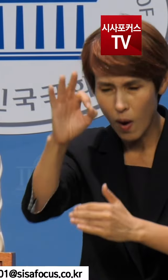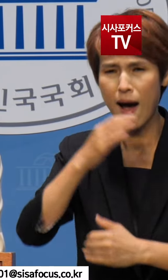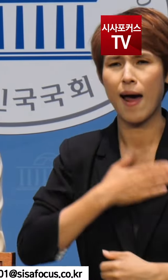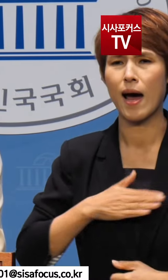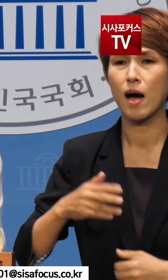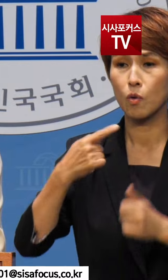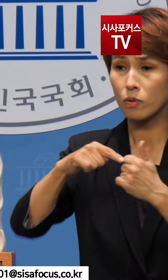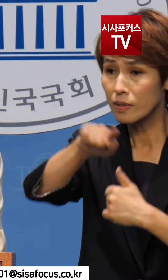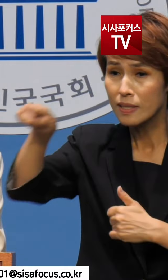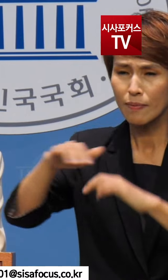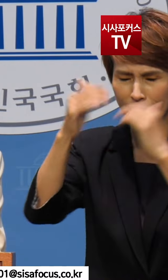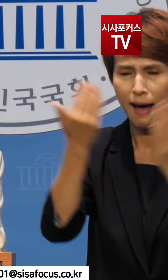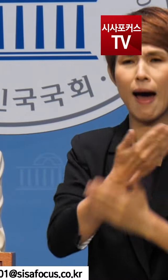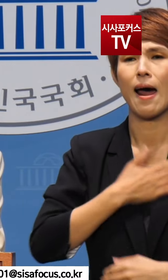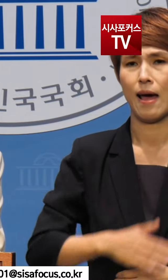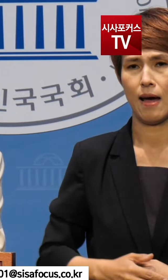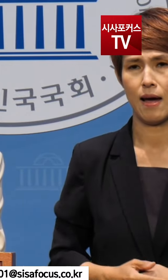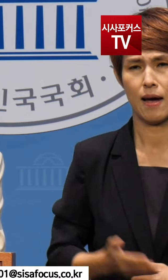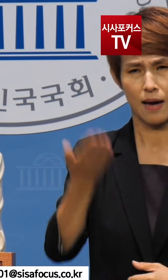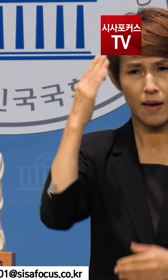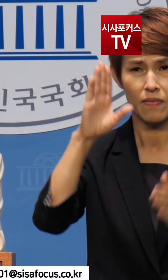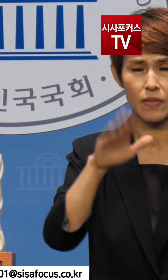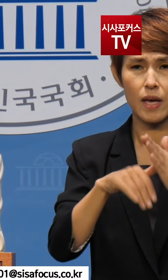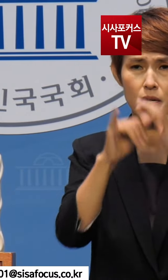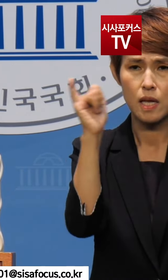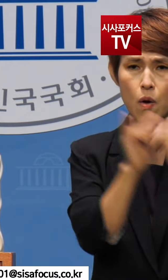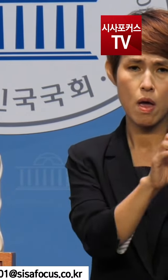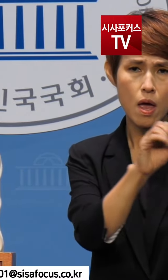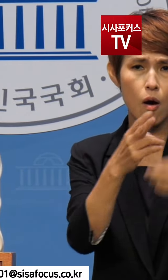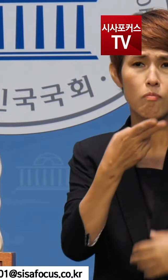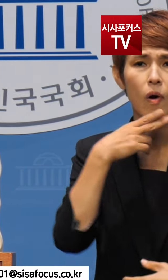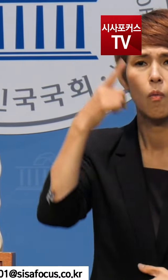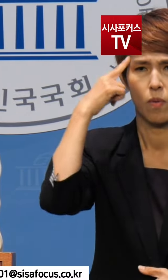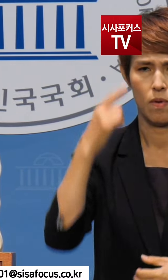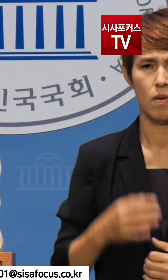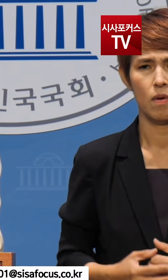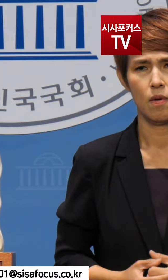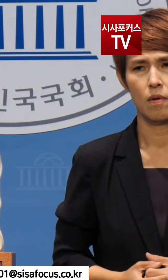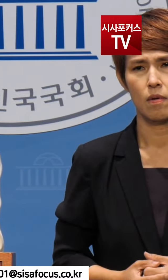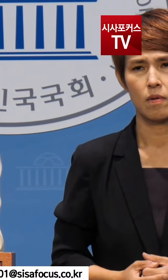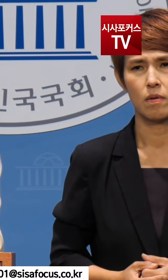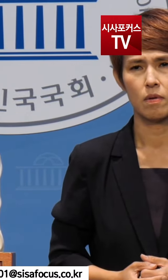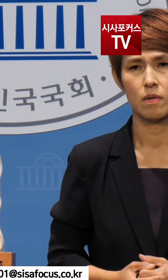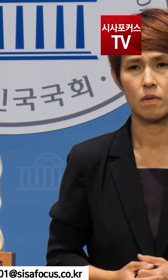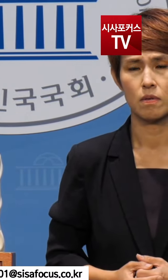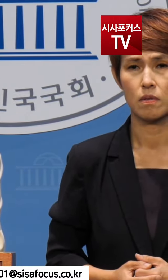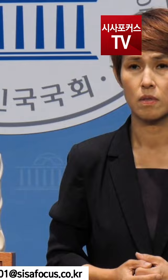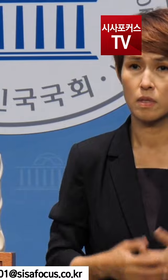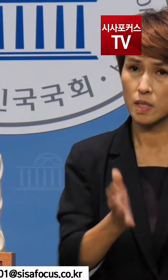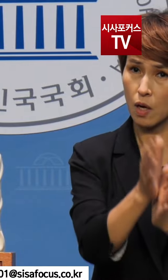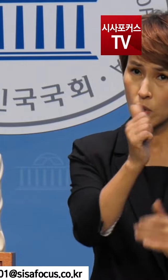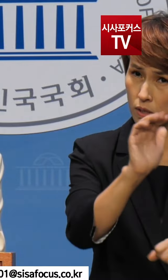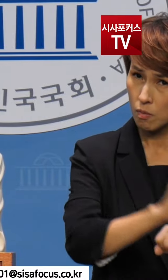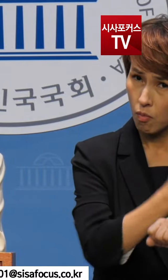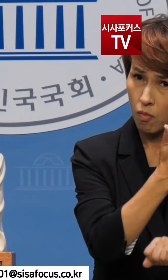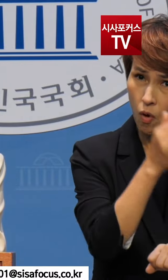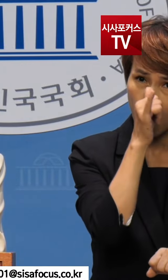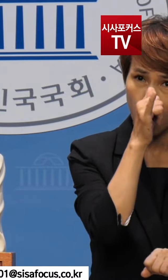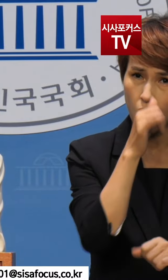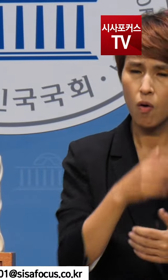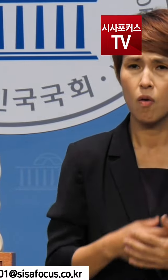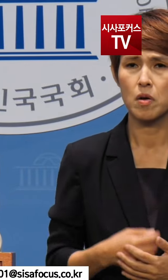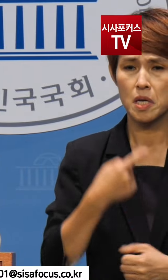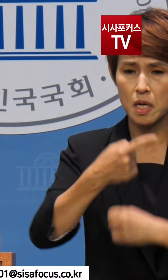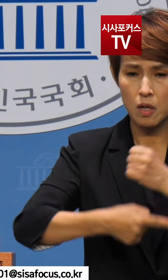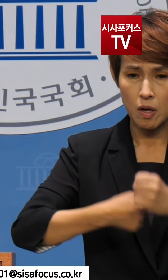압니다. 왜 그때는 사회적 담론을 만들지 못했습니까? 이주호 장관의 책임입니까? 1년도 되지 않아